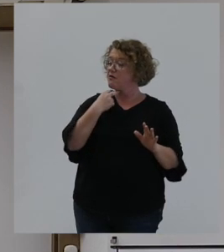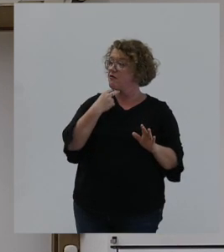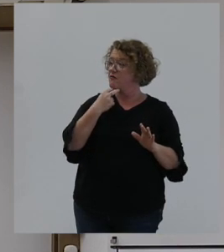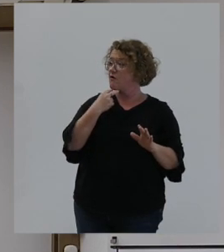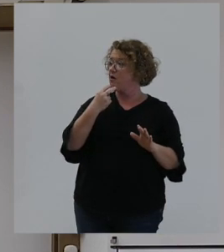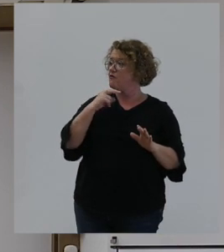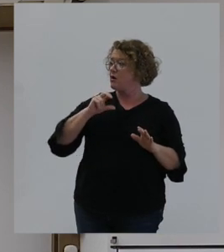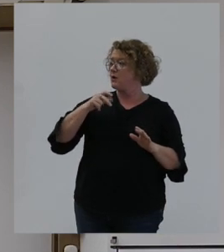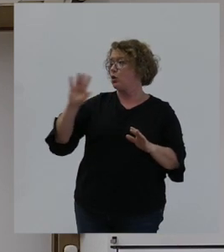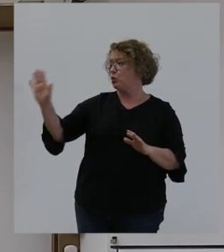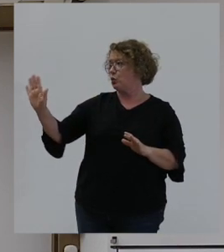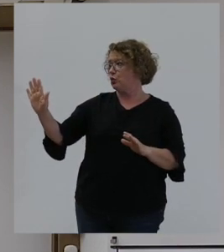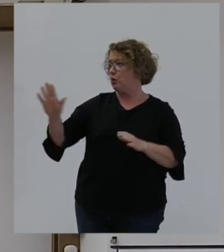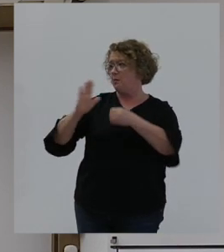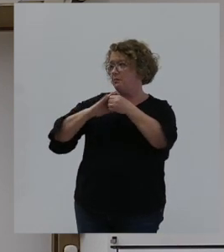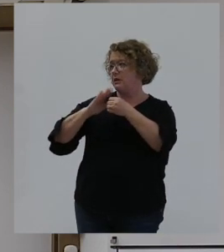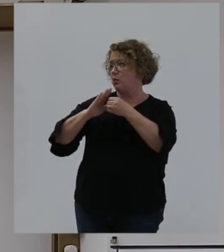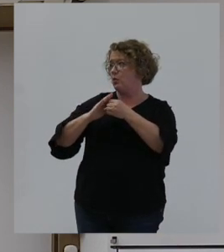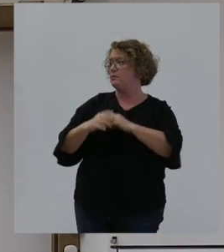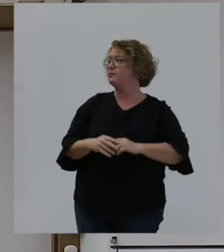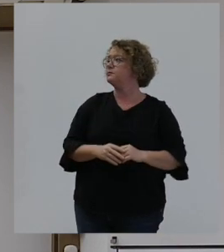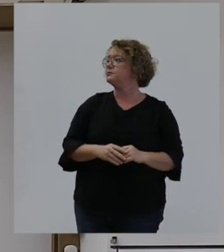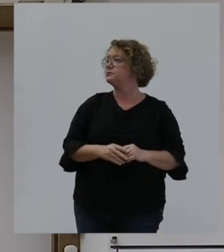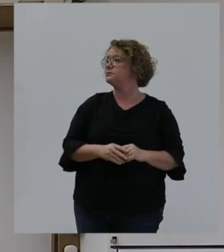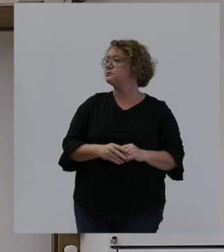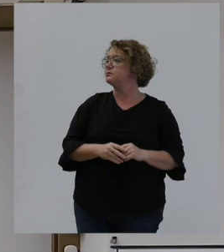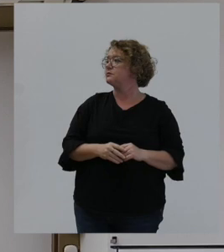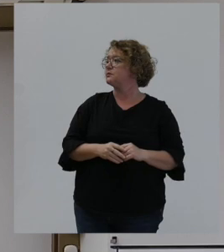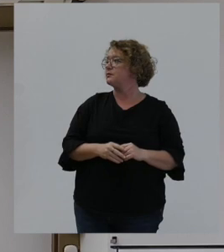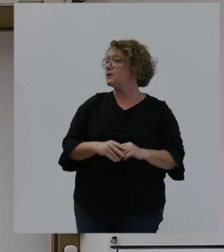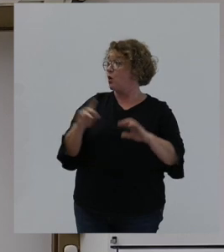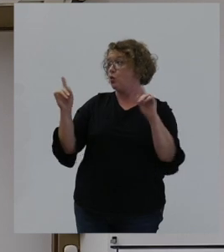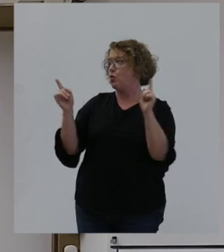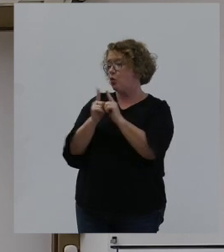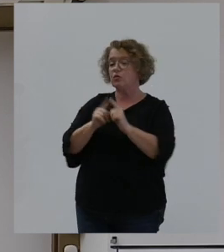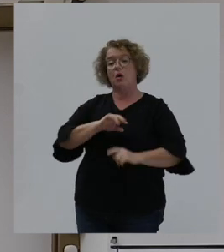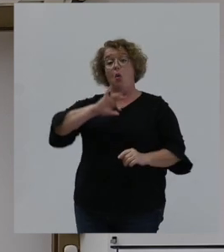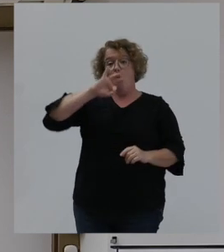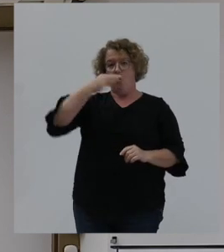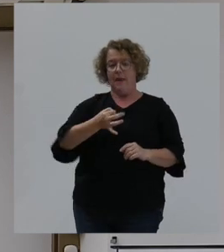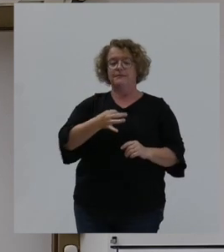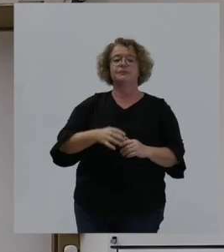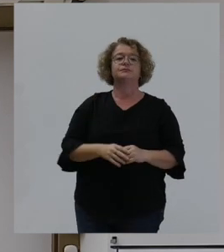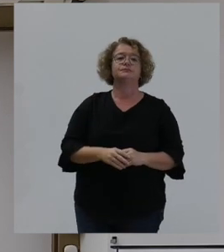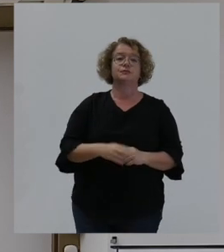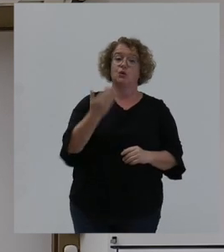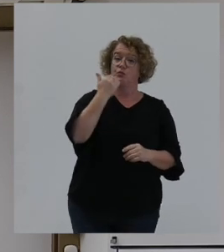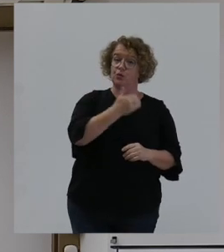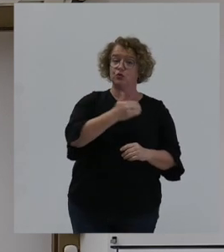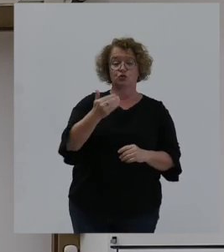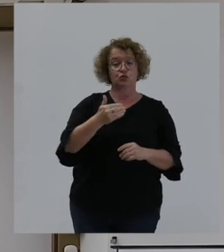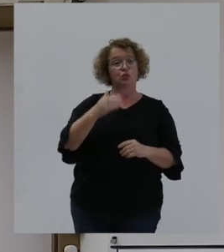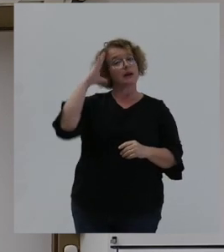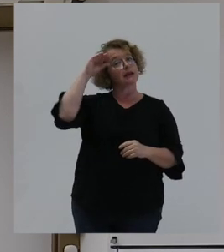attendez, il y a déjà quelqu'un, en fait, j'avais pas vu. Excusez-moi. Allô, oui. Alors, courte, question courte. Oui. Bonjour, je suis en master de